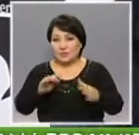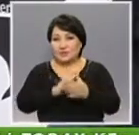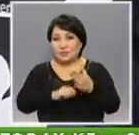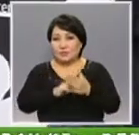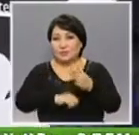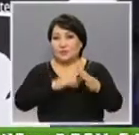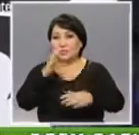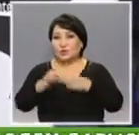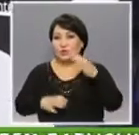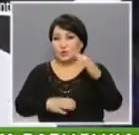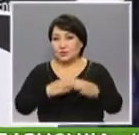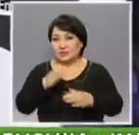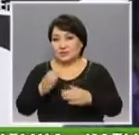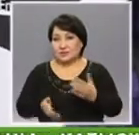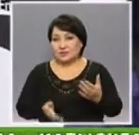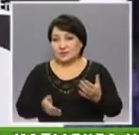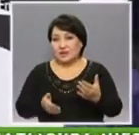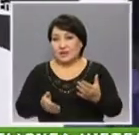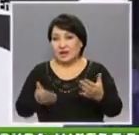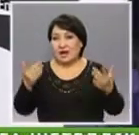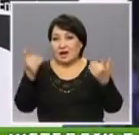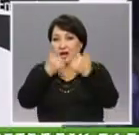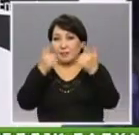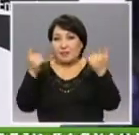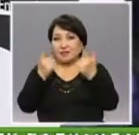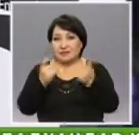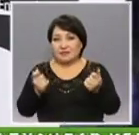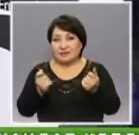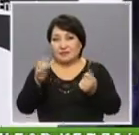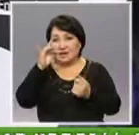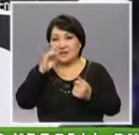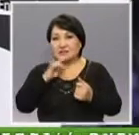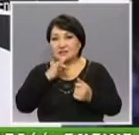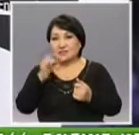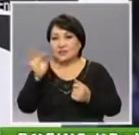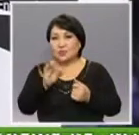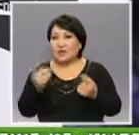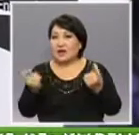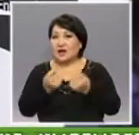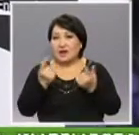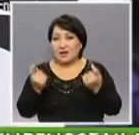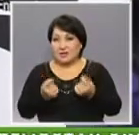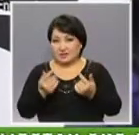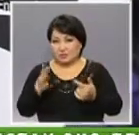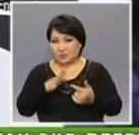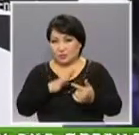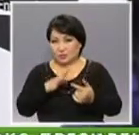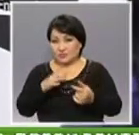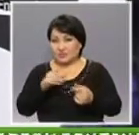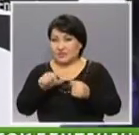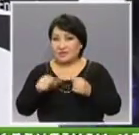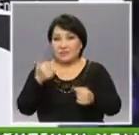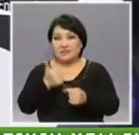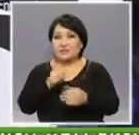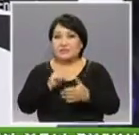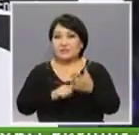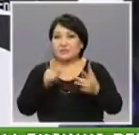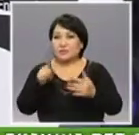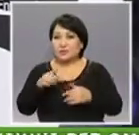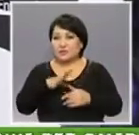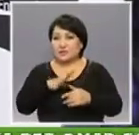дүние жүзіндегі ақпараттың Қазақстан туралы аз болу ең басты себеп сол деп ойлайым.